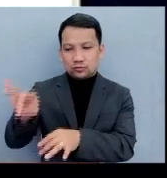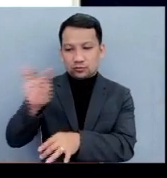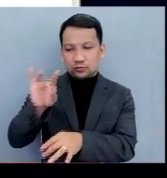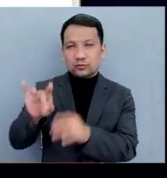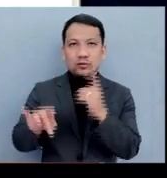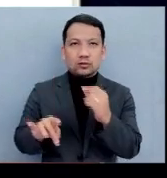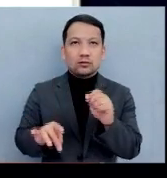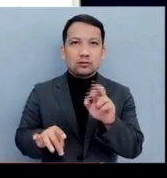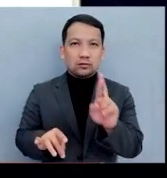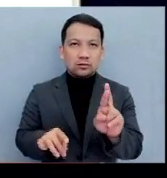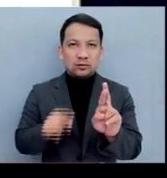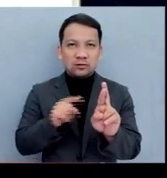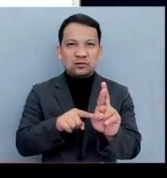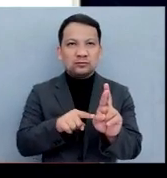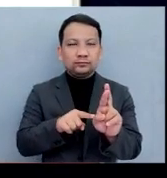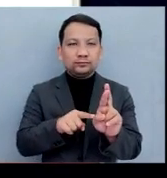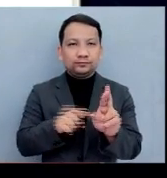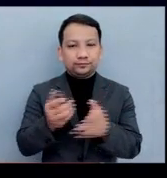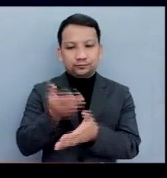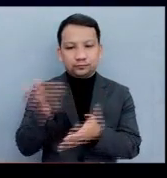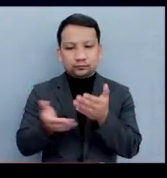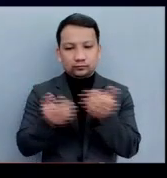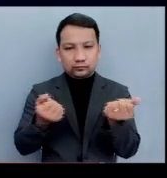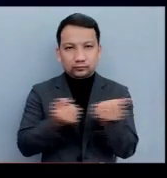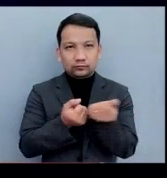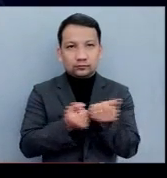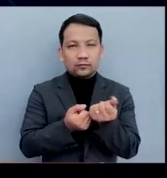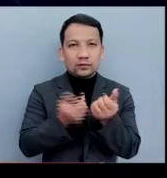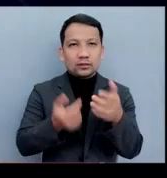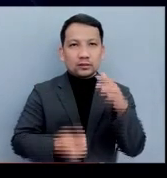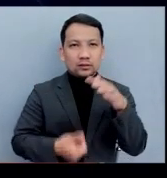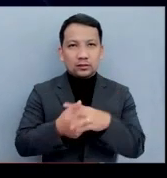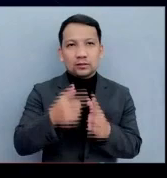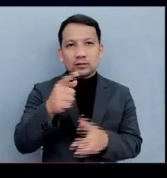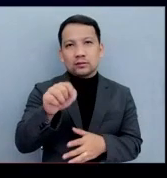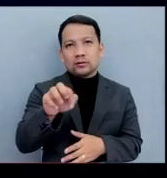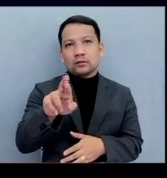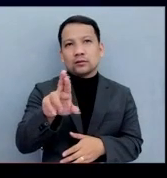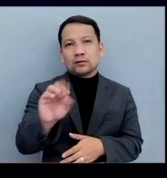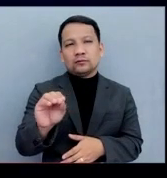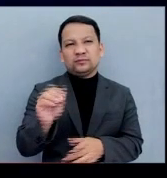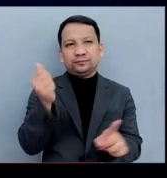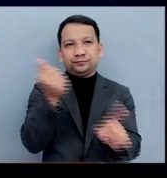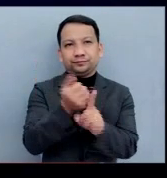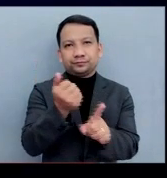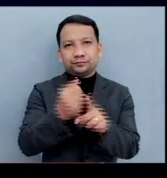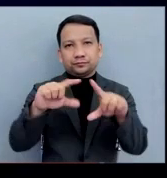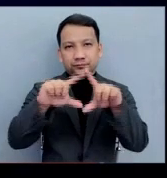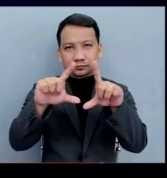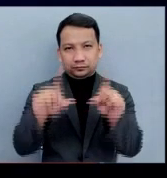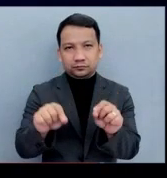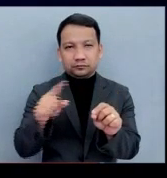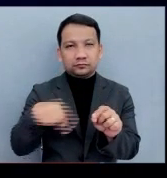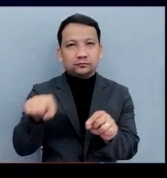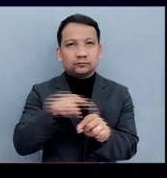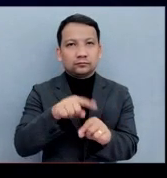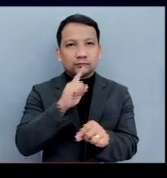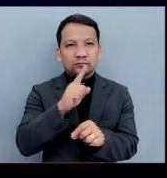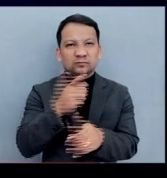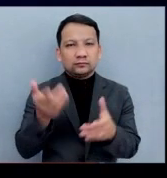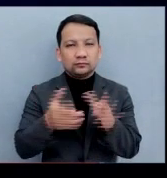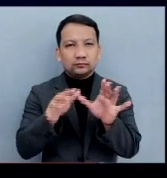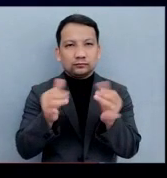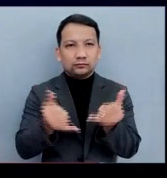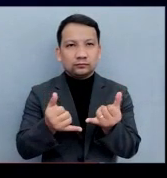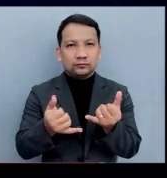of Transportation para maging supplier ng cards. Inilabas ang TRO matapos akusahan ng All Card Incorporated, isa pang kumpanya nagbid